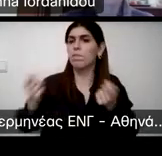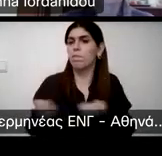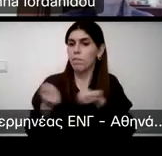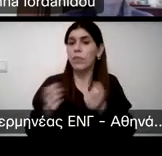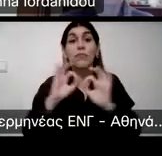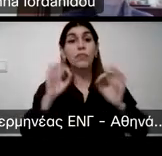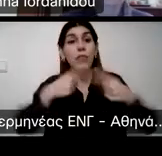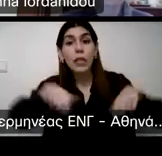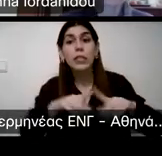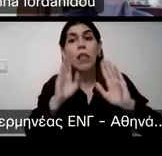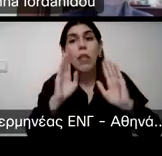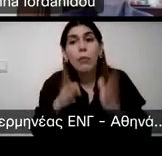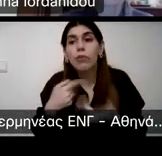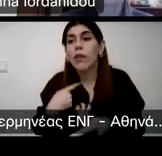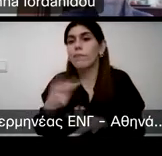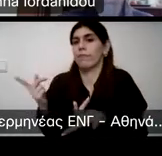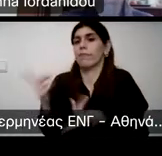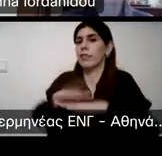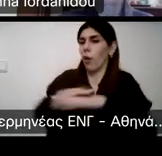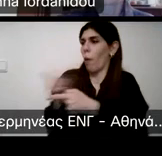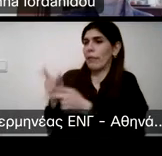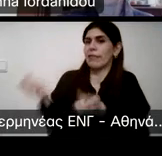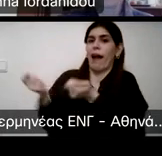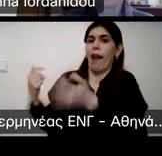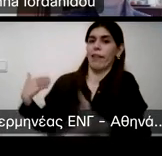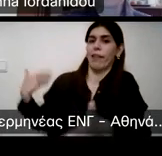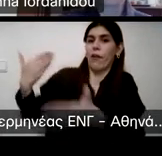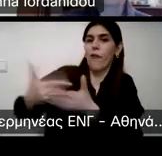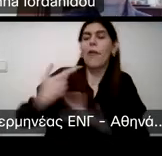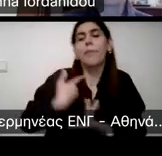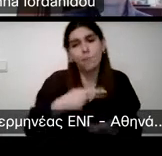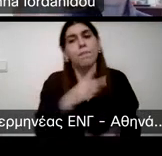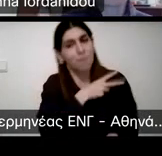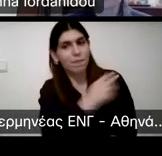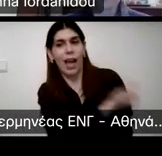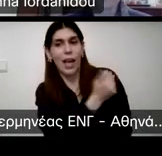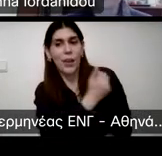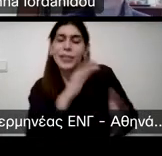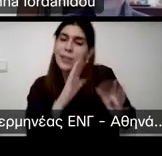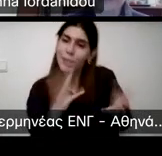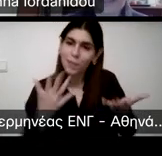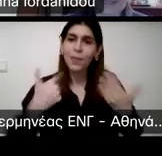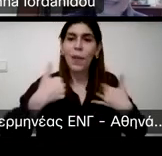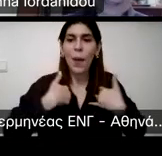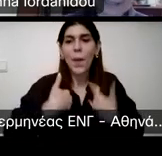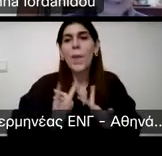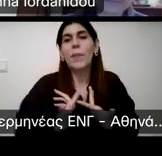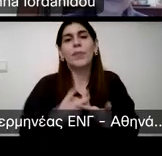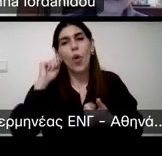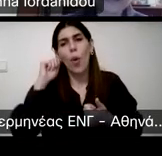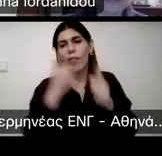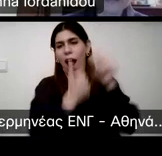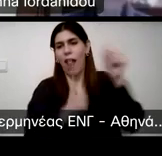τι κάνουμε τόσα χρόνια, αλλά εγώ είμαι, τα ονόματα είναι αλφαβητικά,